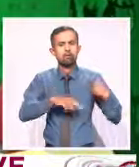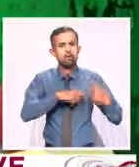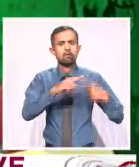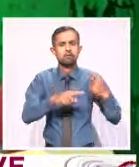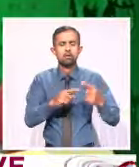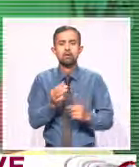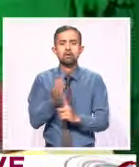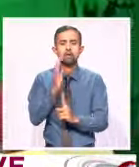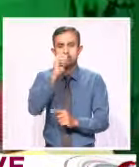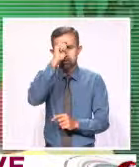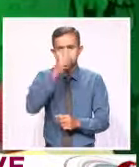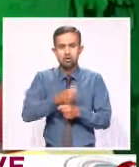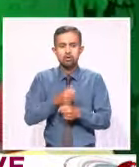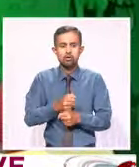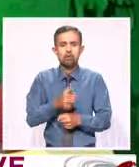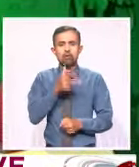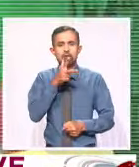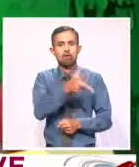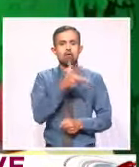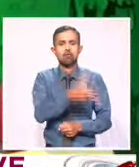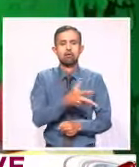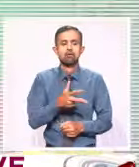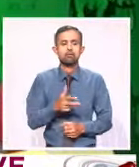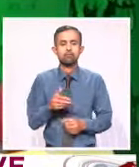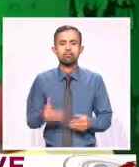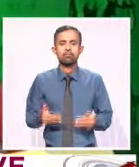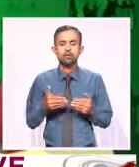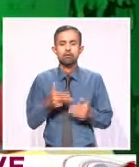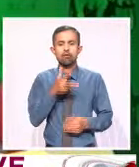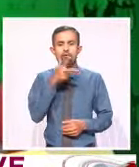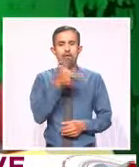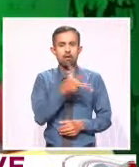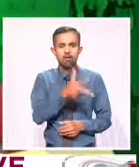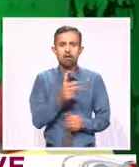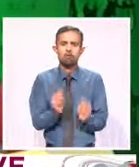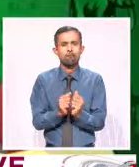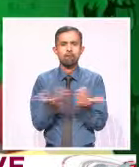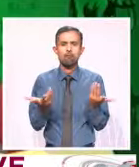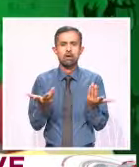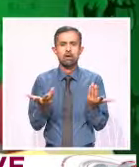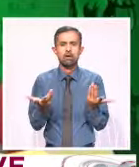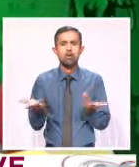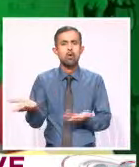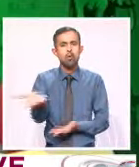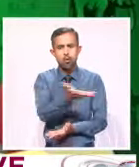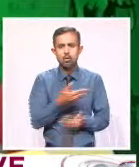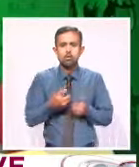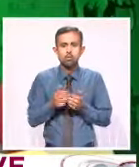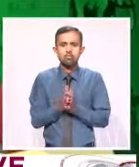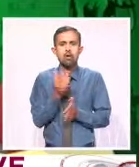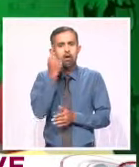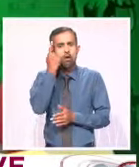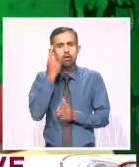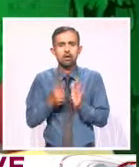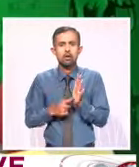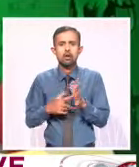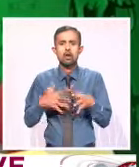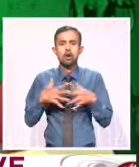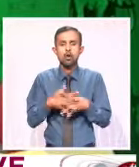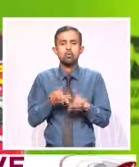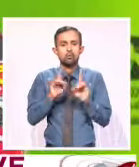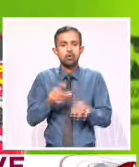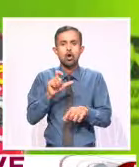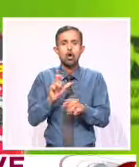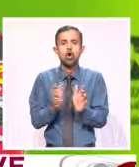දිගටම ජනාධිපතිවරයාටත් ආණ්ඩුවටත් ප්‍රහාර එල්ල කරා. හැබැයි දැන් ප්‍රහාර එල්ල කරනගේ තීරණ නැහැ. දැන් හැම කෙනාම තමන්ගේ අදහස් නීත්‍යානුකූලව